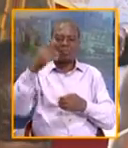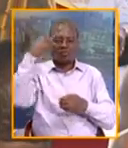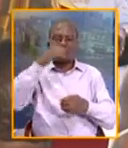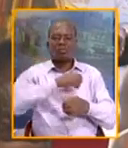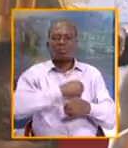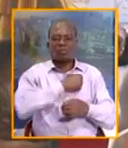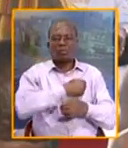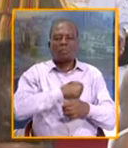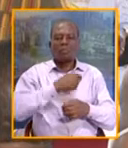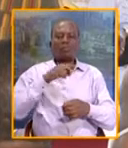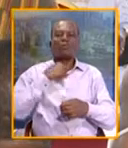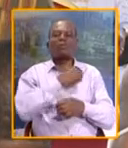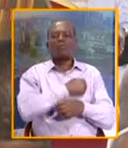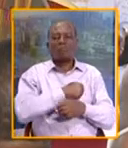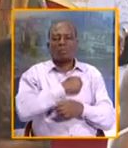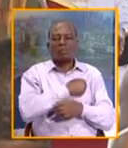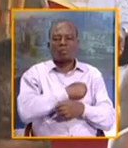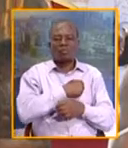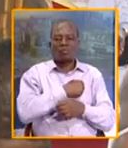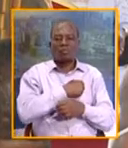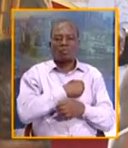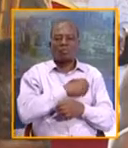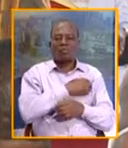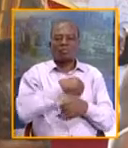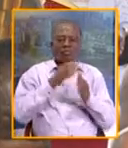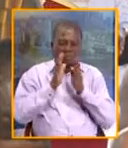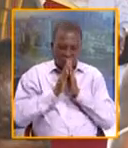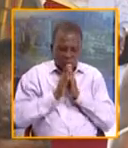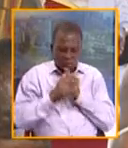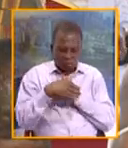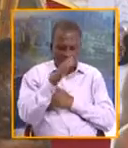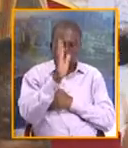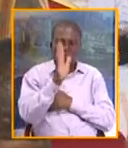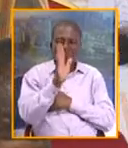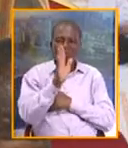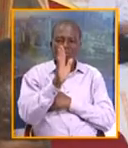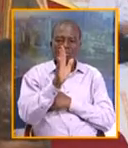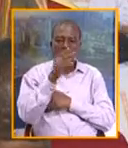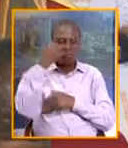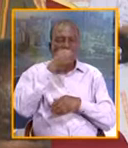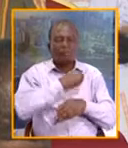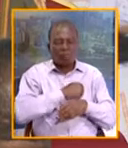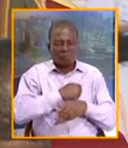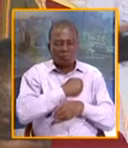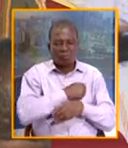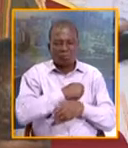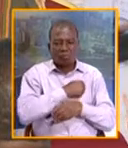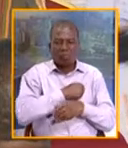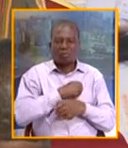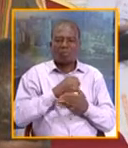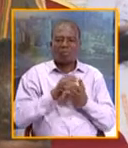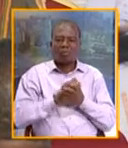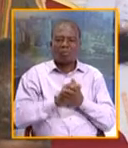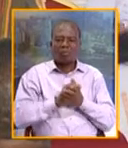vous dis yako et pillaient le bon dieu pour qu'il vous console et vous réconforter